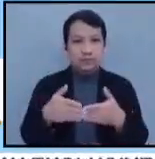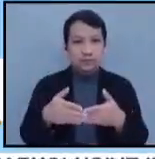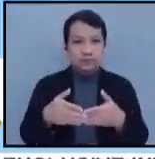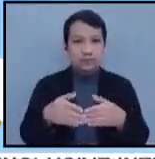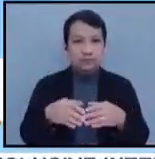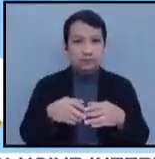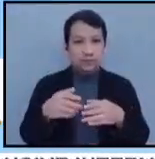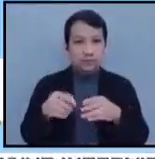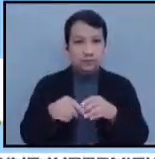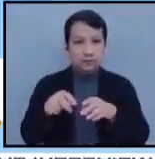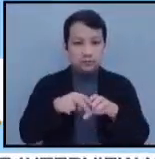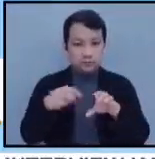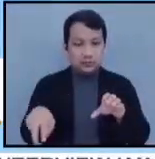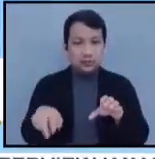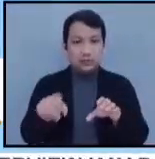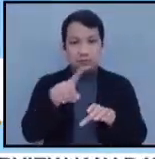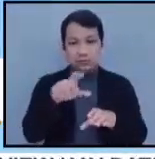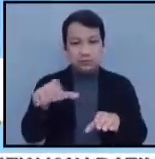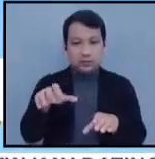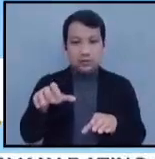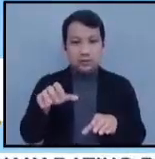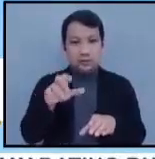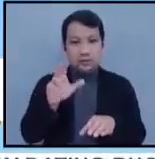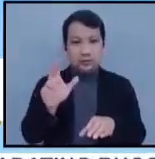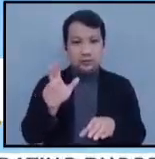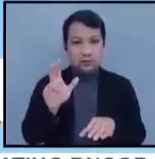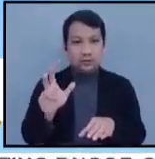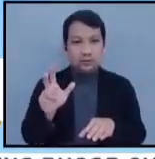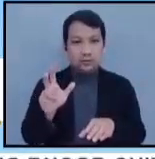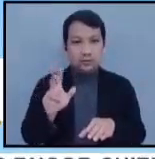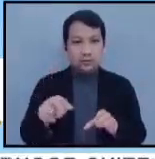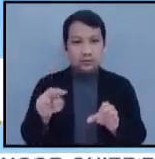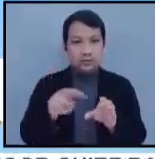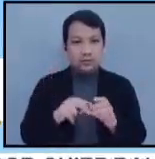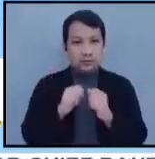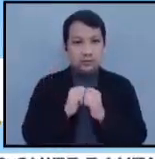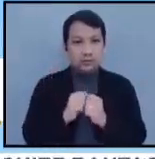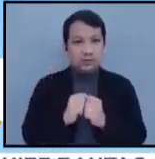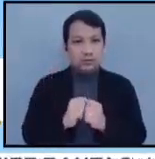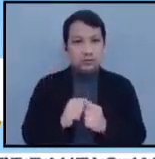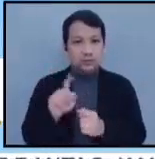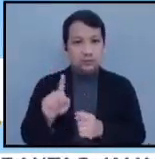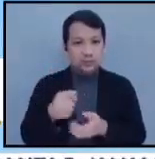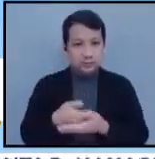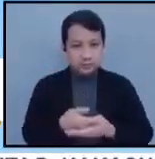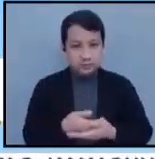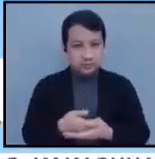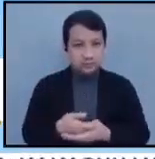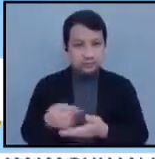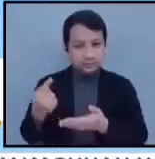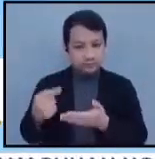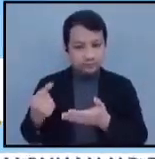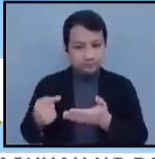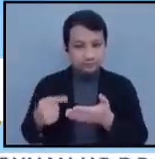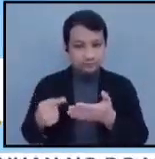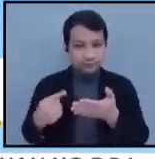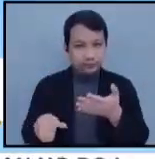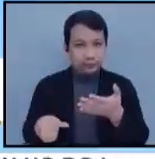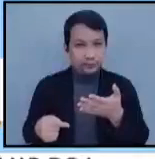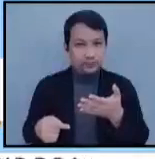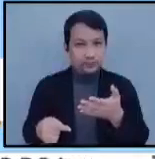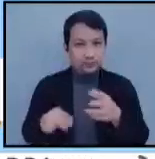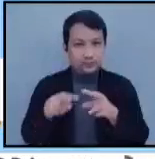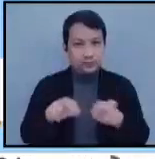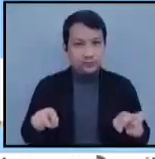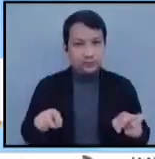ang nasa 130 pasahero kabilang na ang isang sanggol. Ininspeksyon pati ang mga bagahe, 11 flight